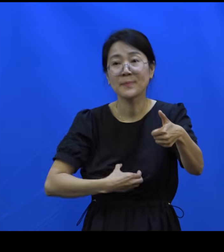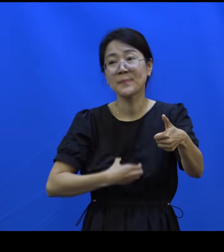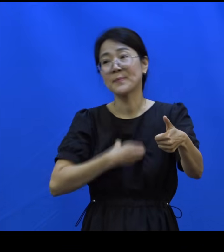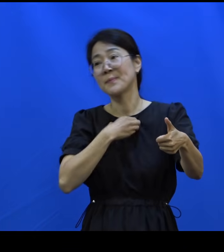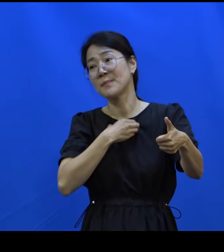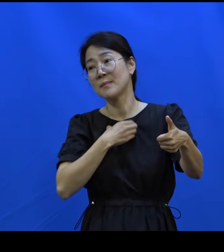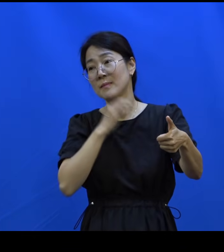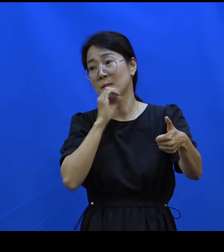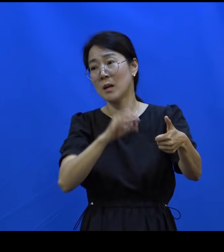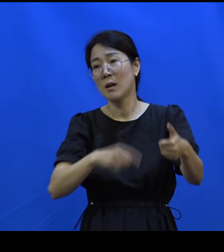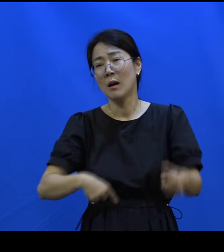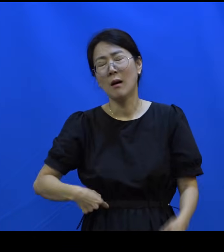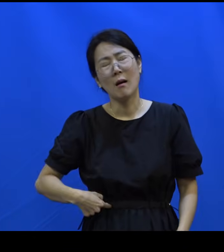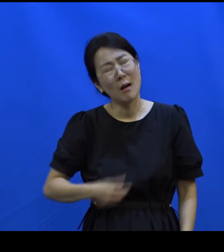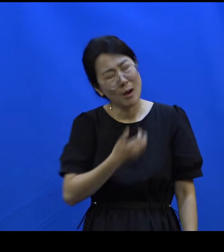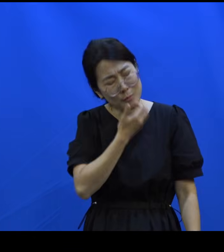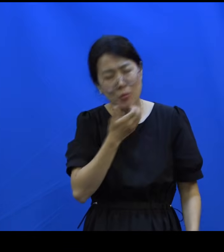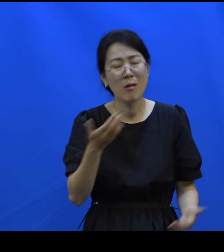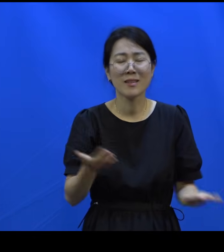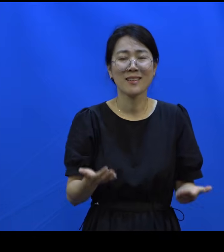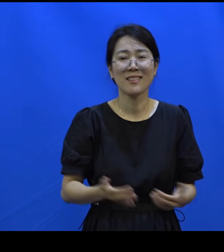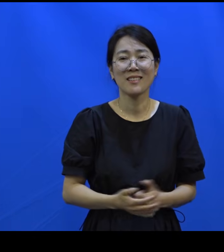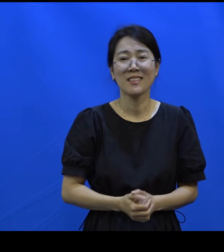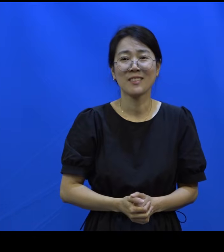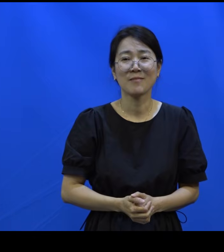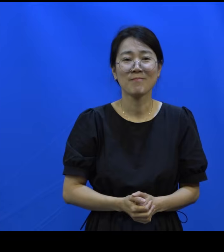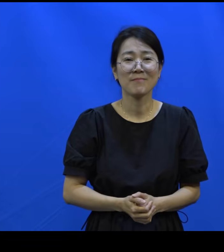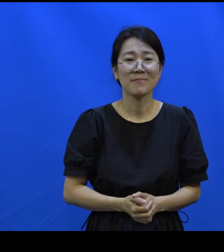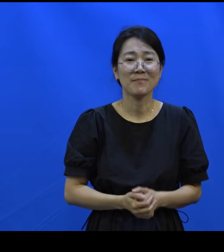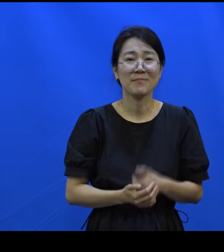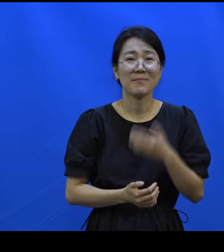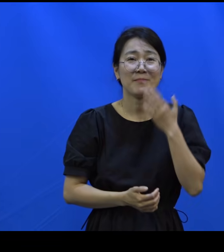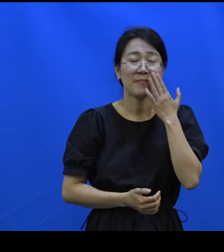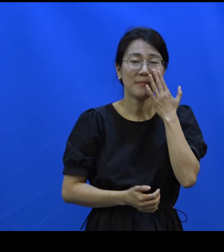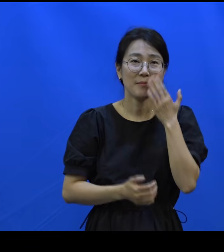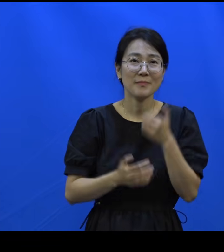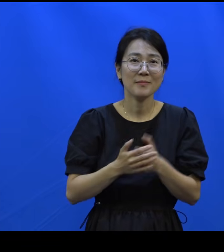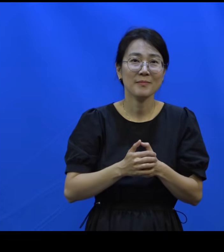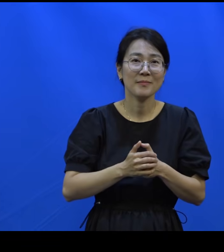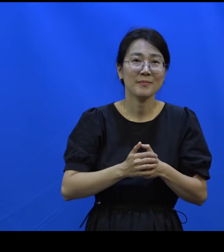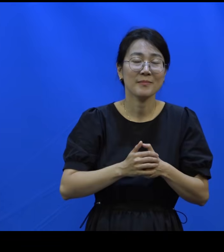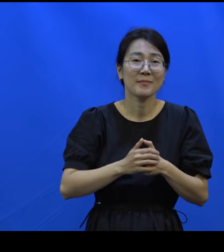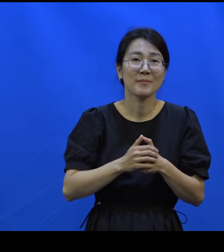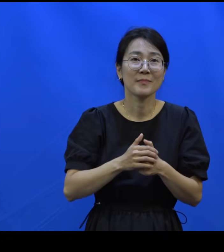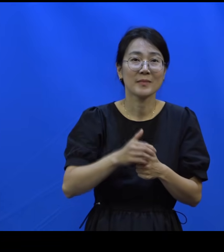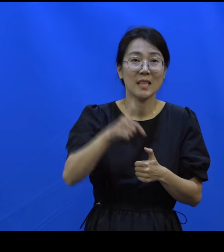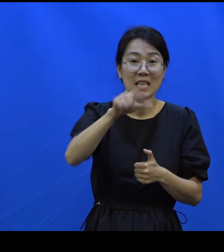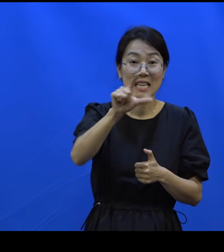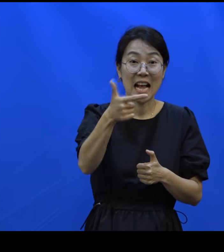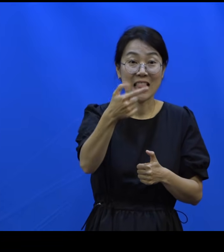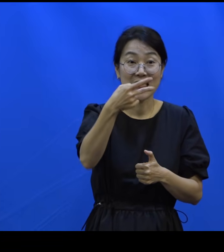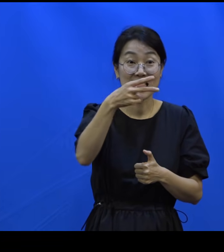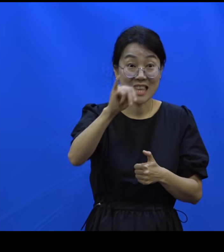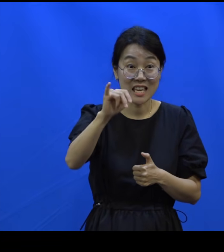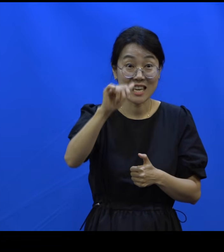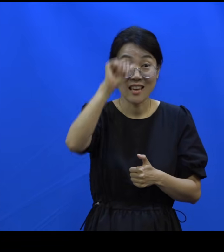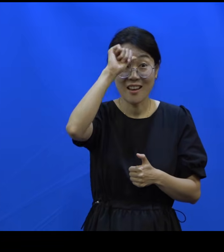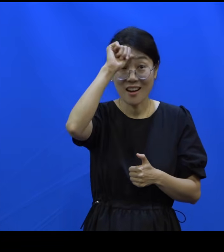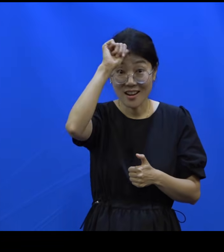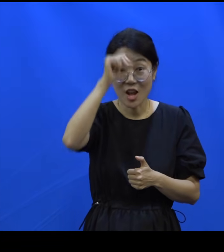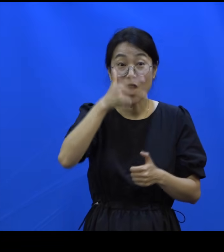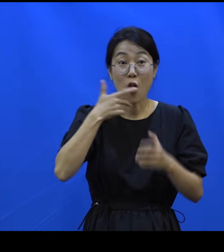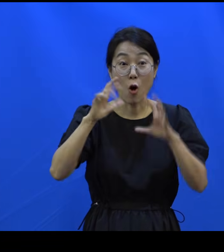왜요? 위선이었기 때문에. 이 간디는 뭐 어마어마하게 옥스퍼드 다닐 때도, 그 영국의 옥스퍼드 다닐 때도